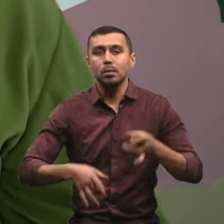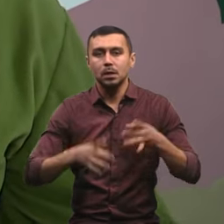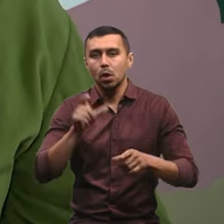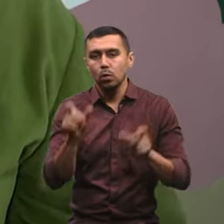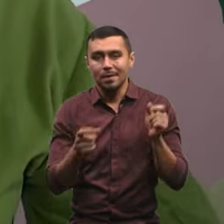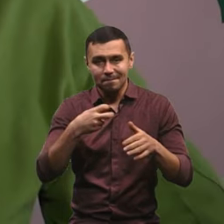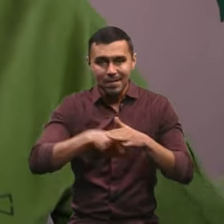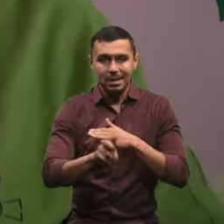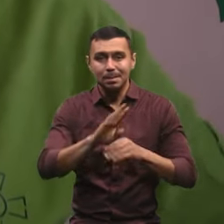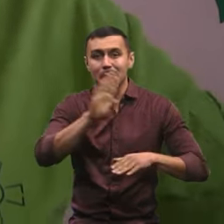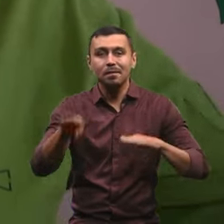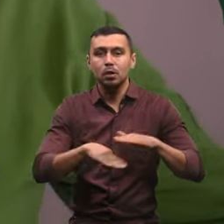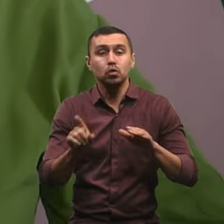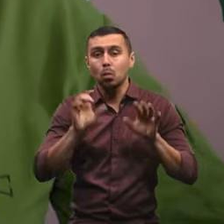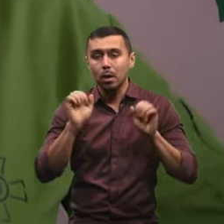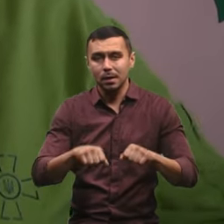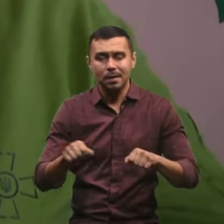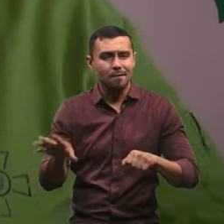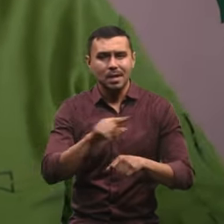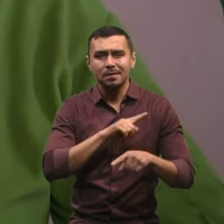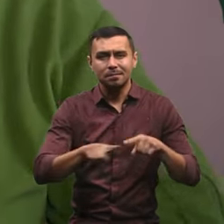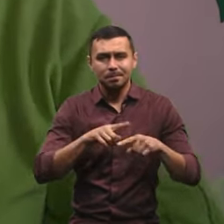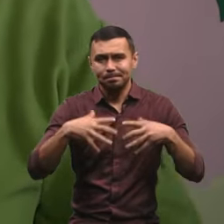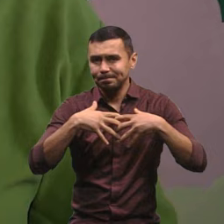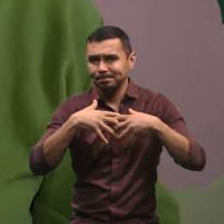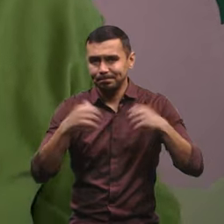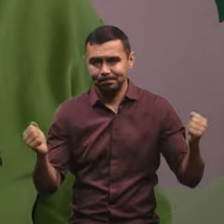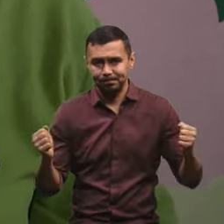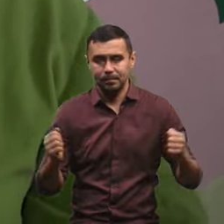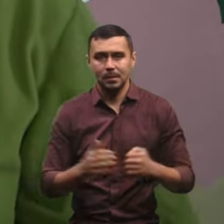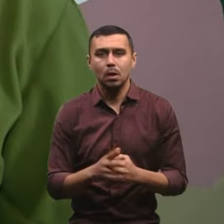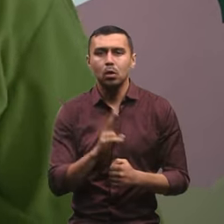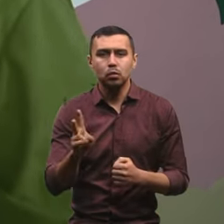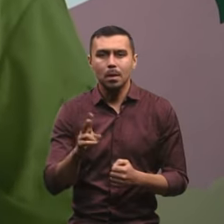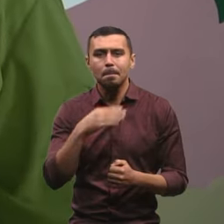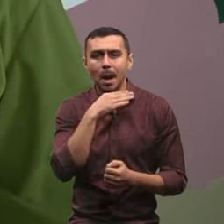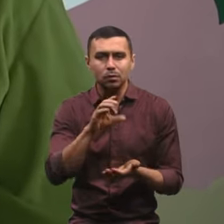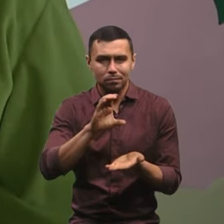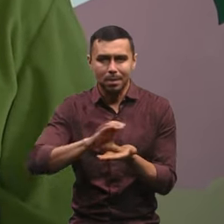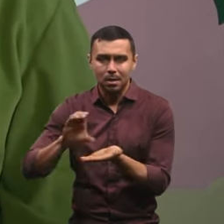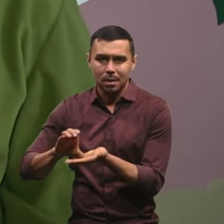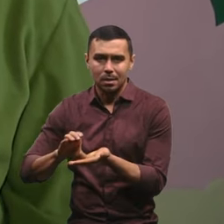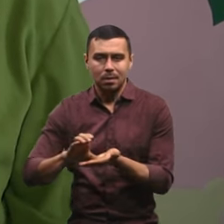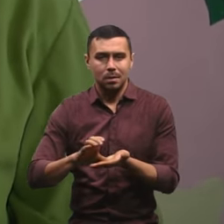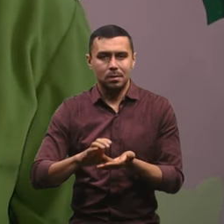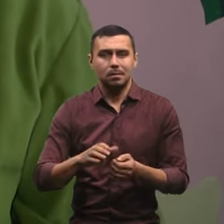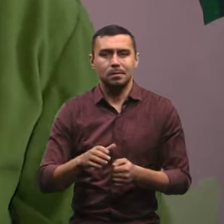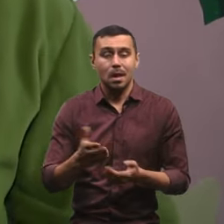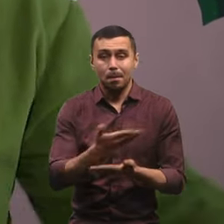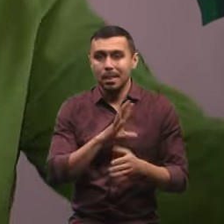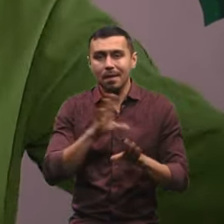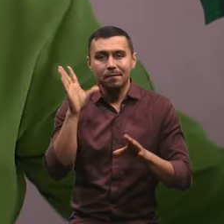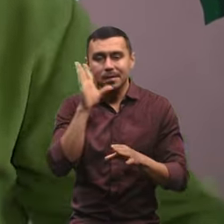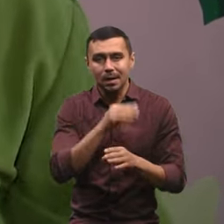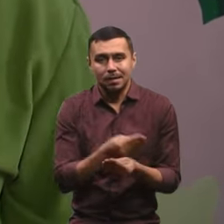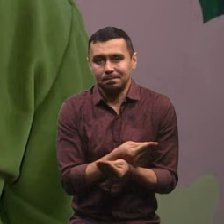люди вийшли з підвалу, і що могли, тут обстріли, що могли, в нас з машини витягували. Хто тушонки, хто, бо там люди в підвалах живуть. І ми не встигли